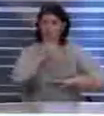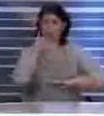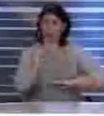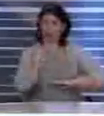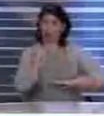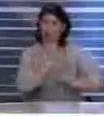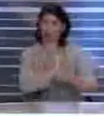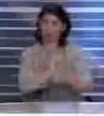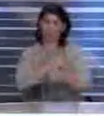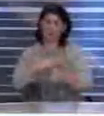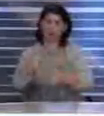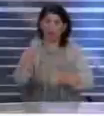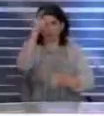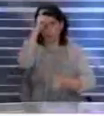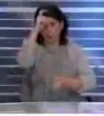Τουρκία